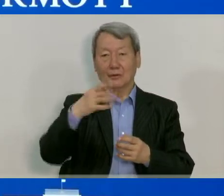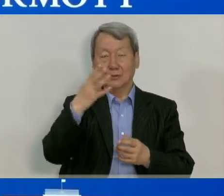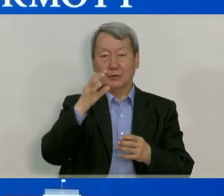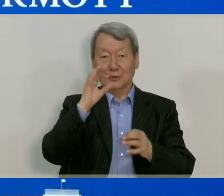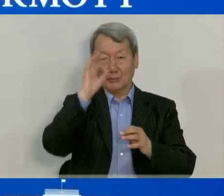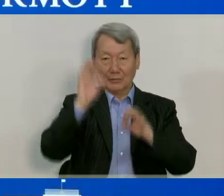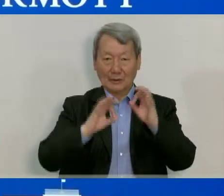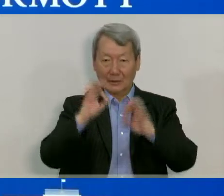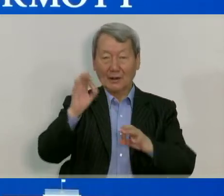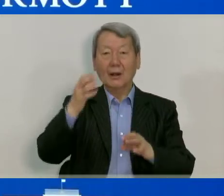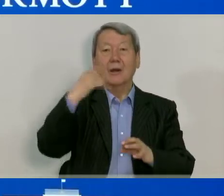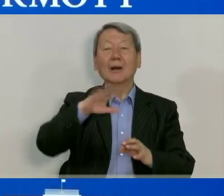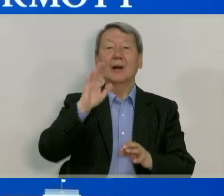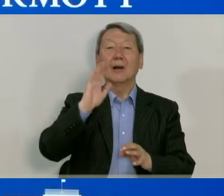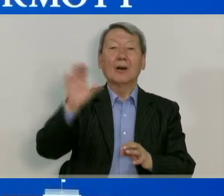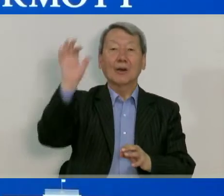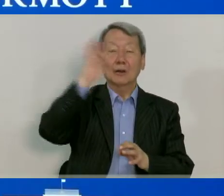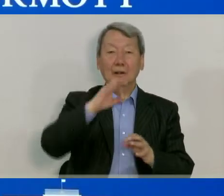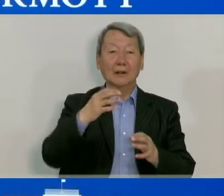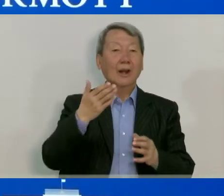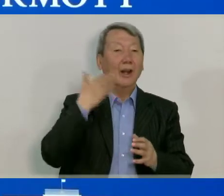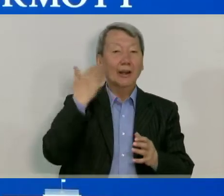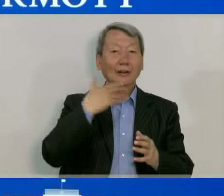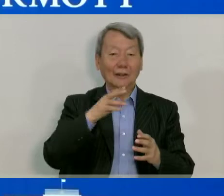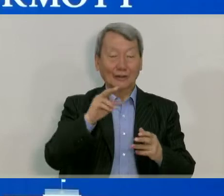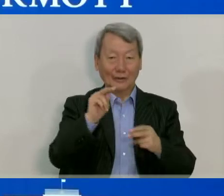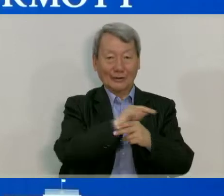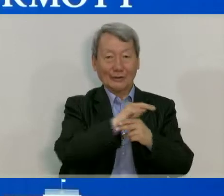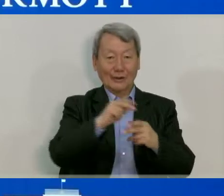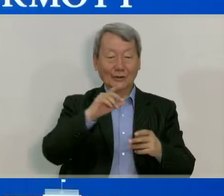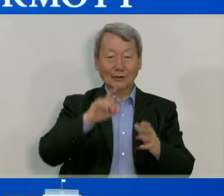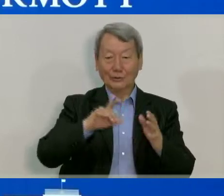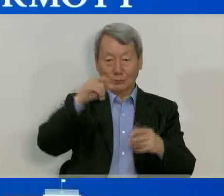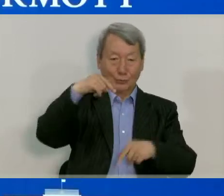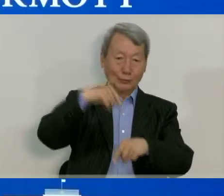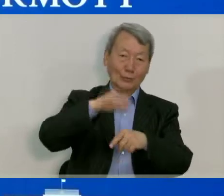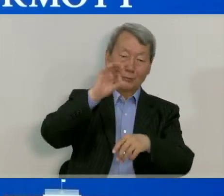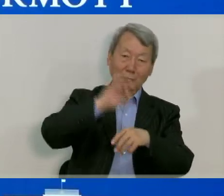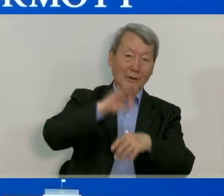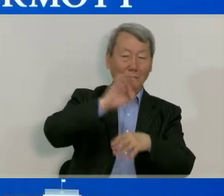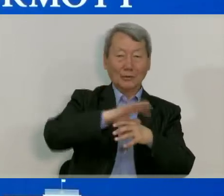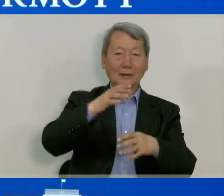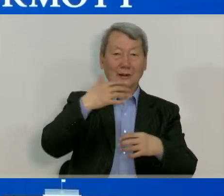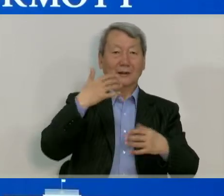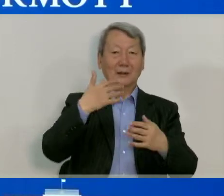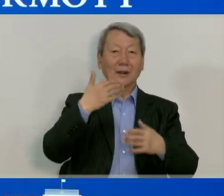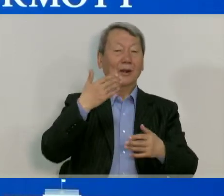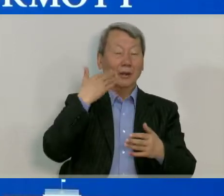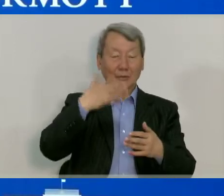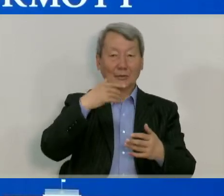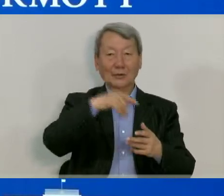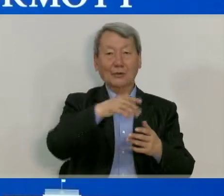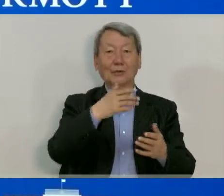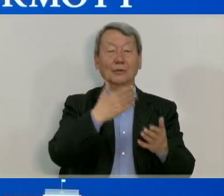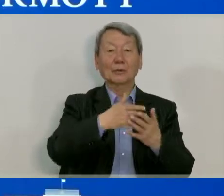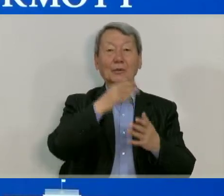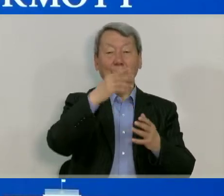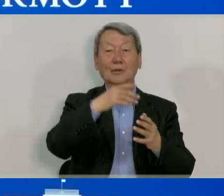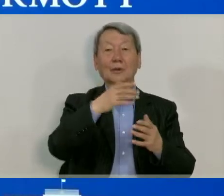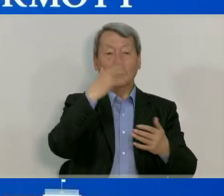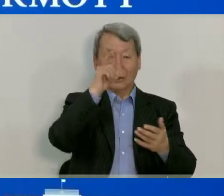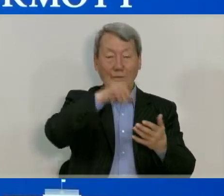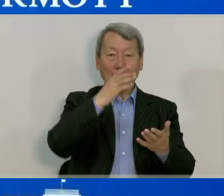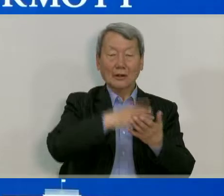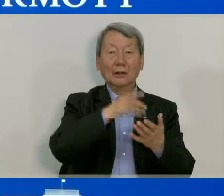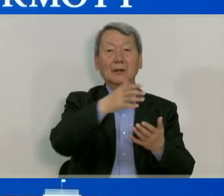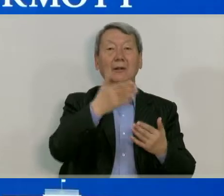24.14% болуп, жана жеңил симптомдор орунун белгиси билинбей турган учурларыбыз бар.